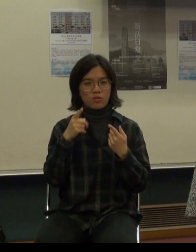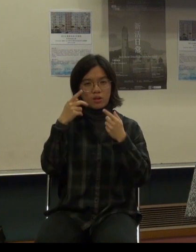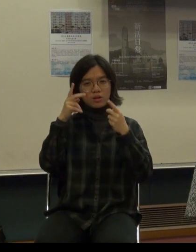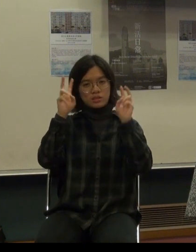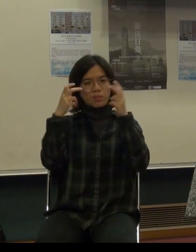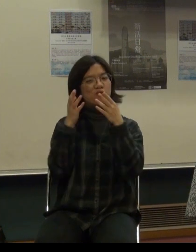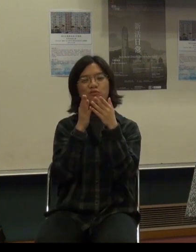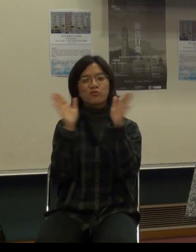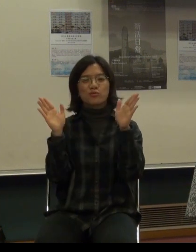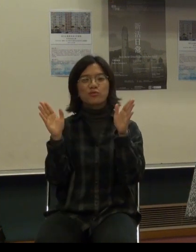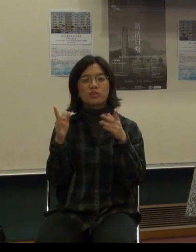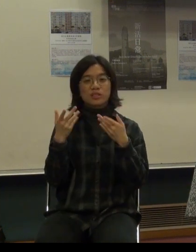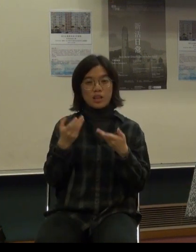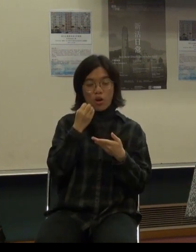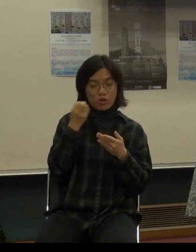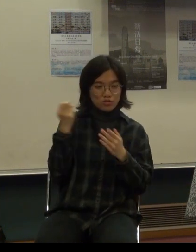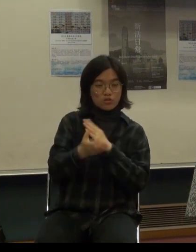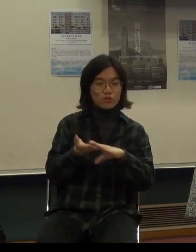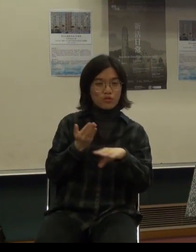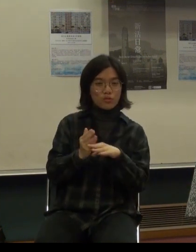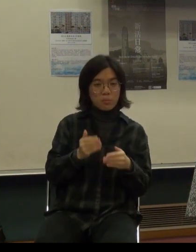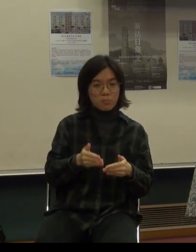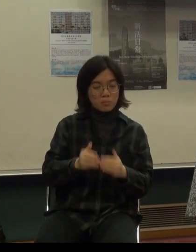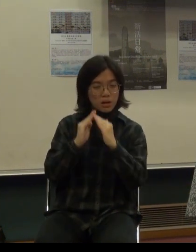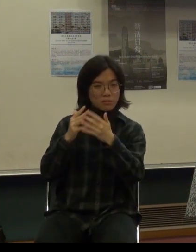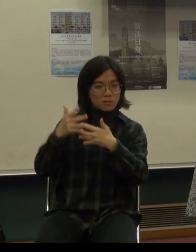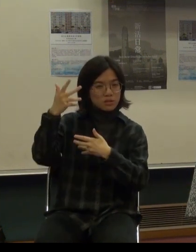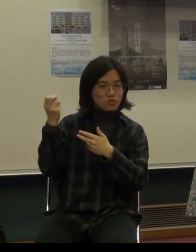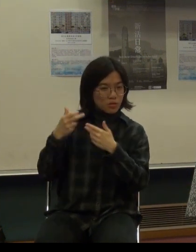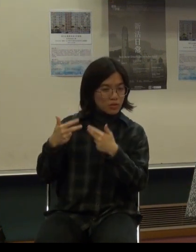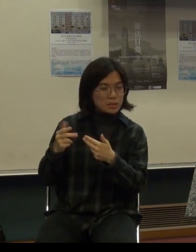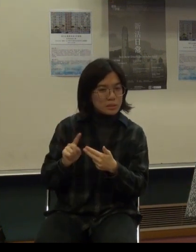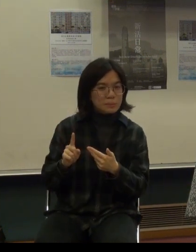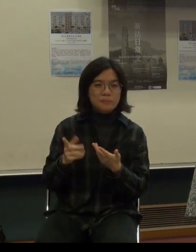目啊！即係香港而家再起樓喎，點樣去再發展？